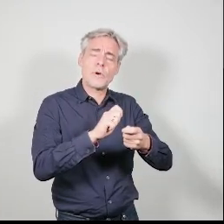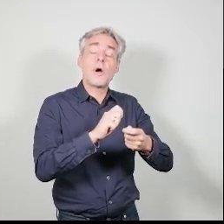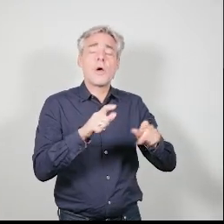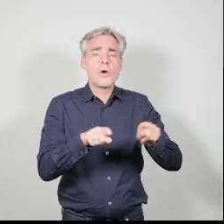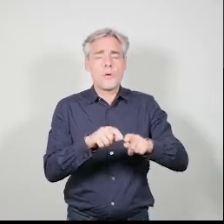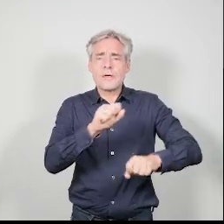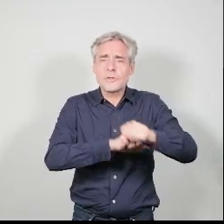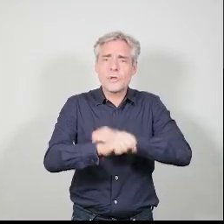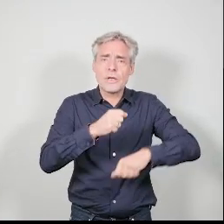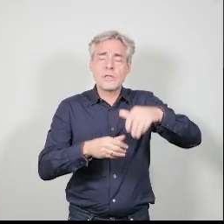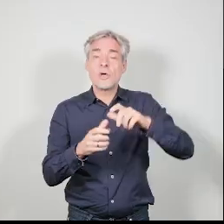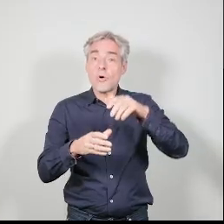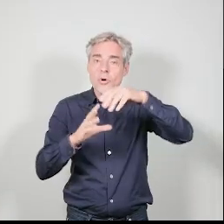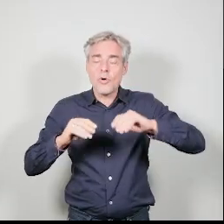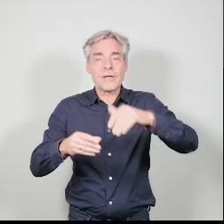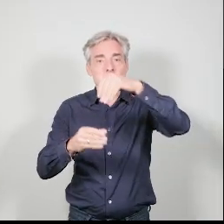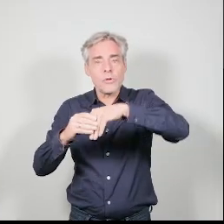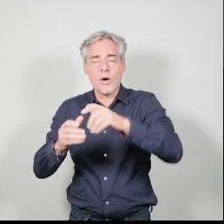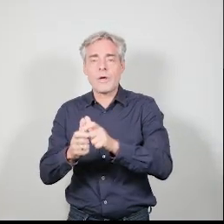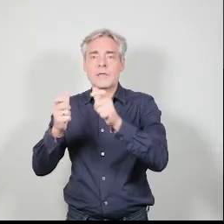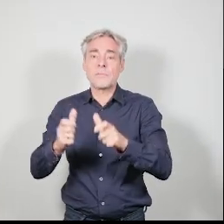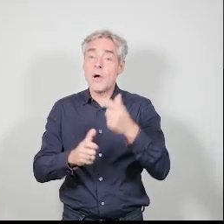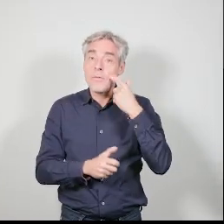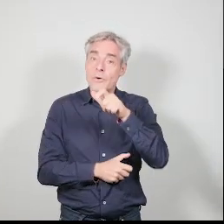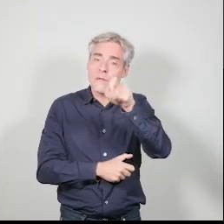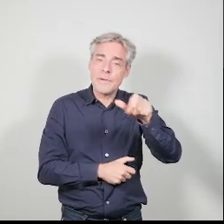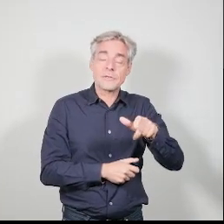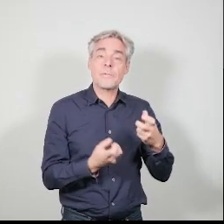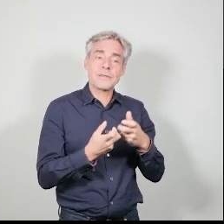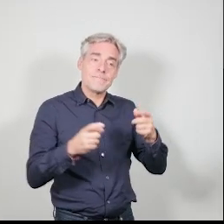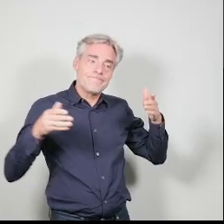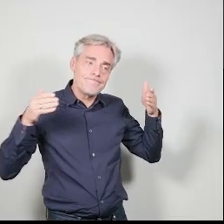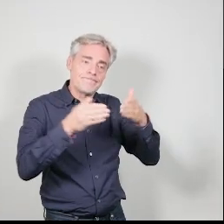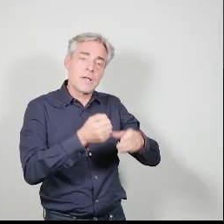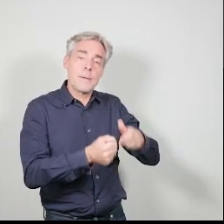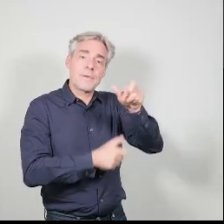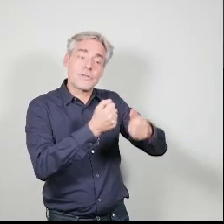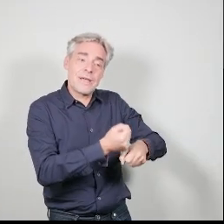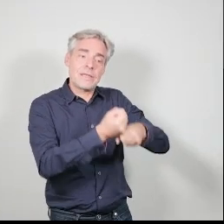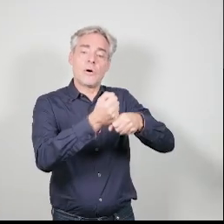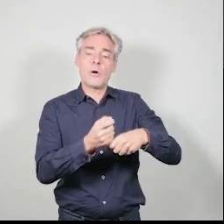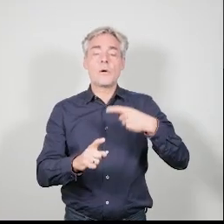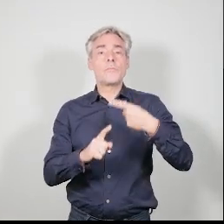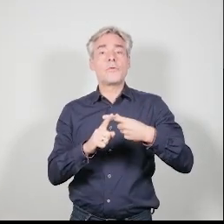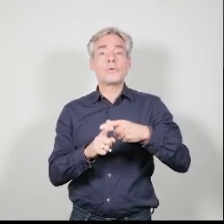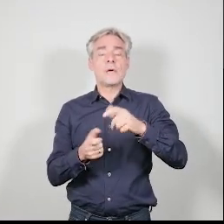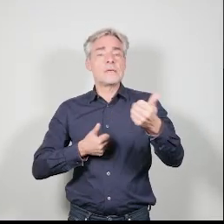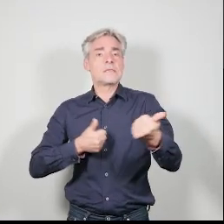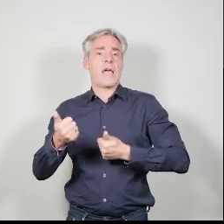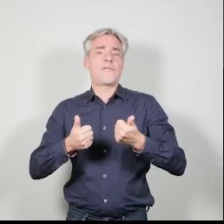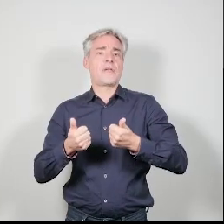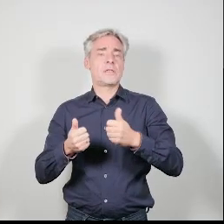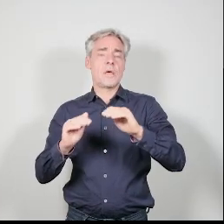elle s'opère au niveau des établissements, au niveau des personnes avec un focus sur les aidants, au niveau aussi des services partant dans des voies